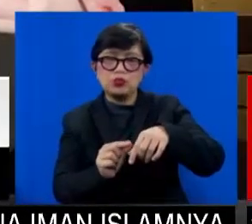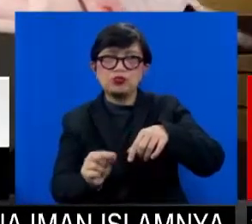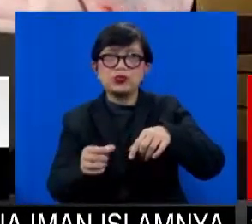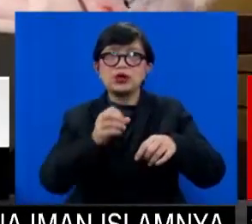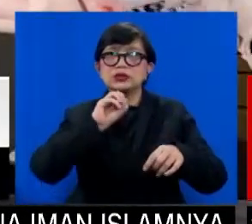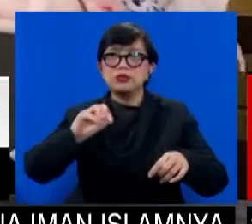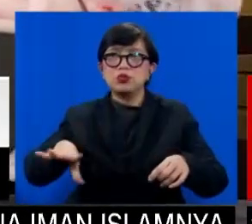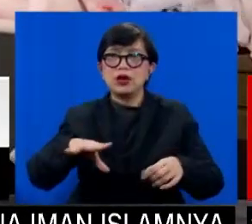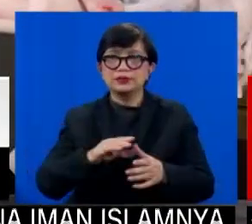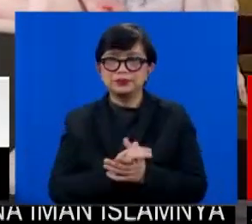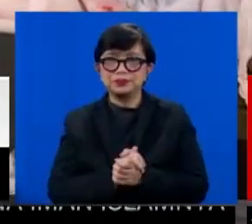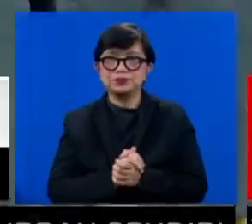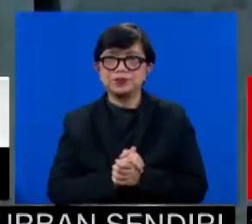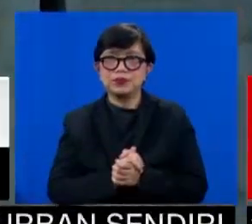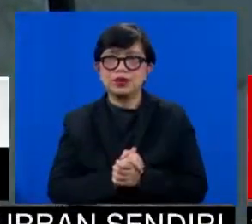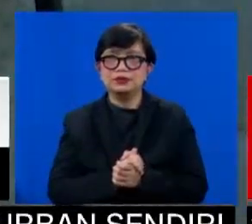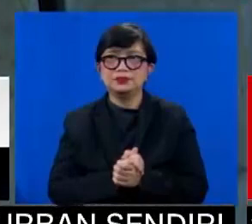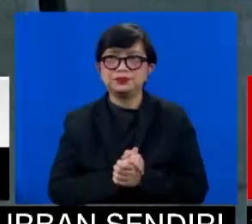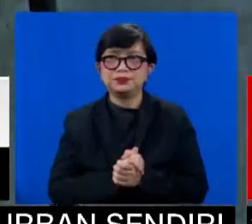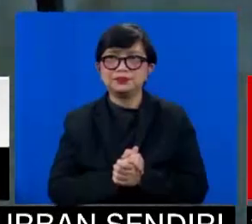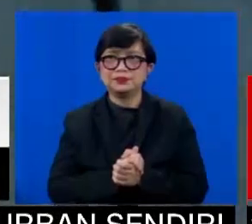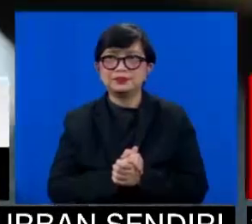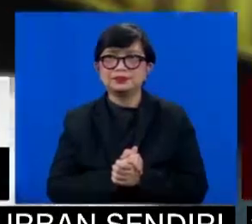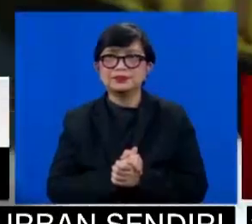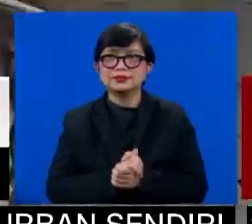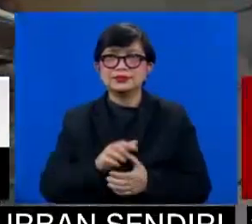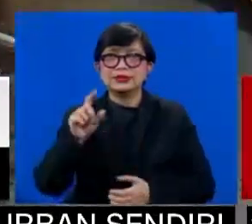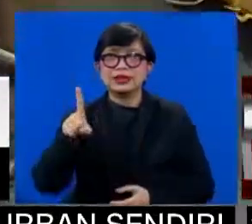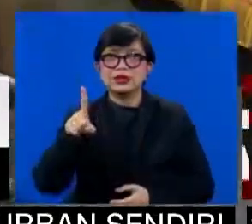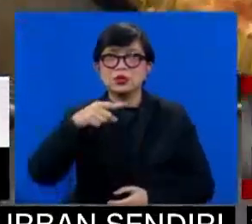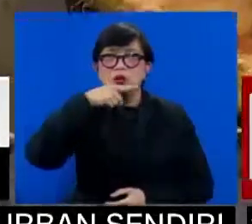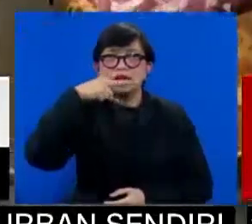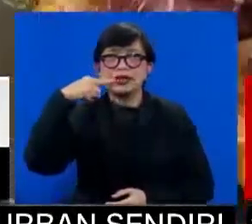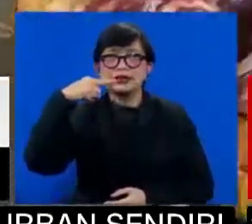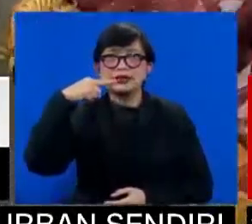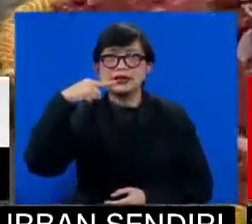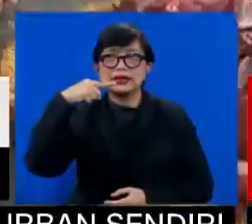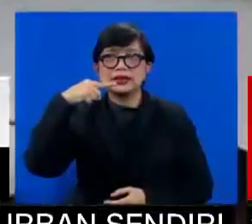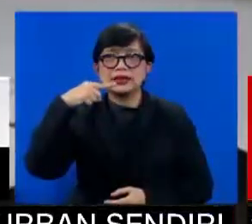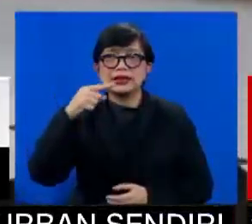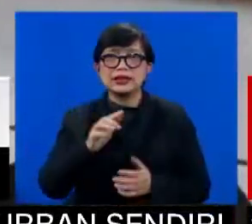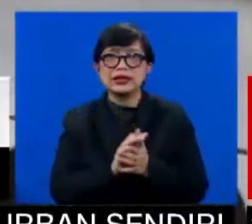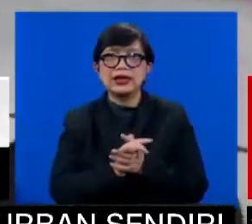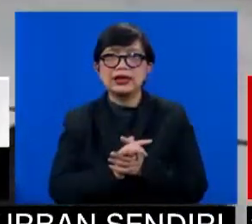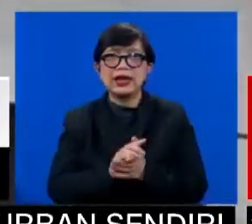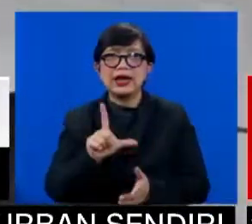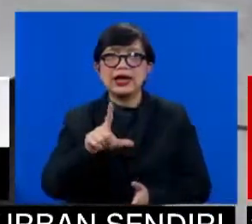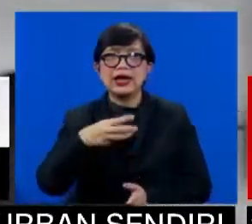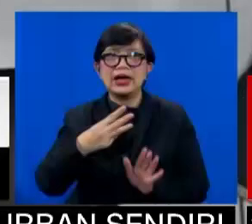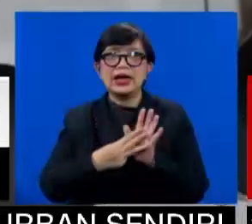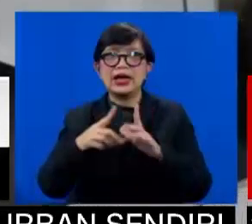daging berpotensi jadi lebih alot. Dalam satu tusuk sate, biasanya Anda akan menemukan lemak atau gaji di bagian tengah